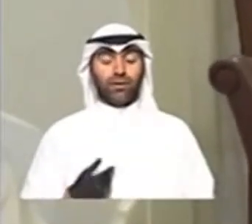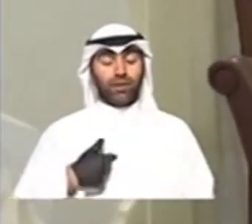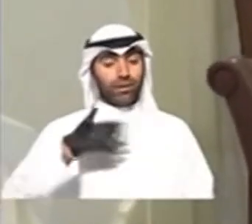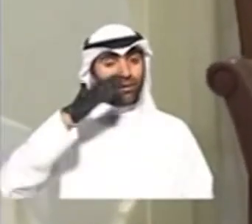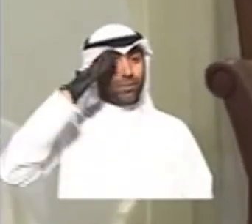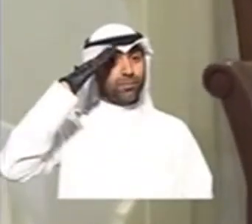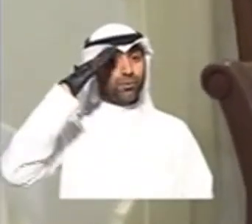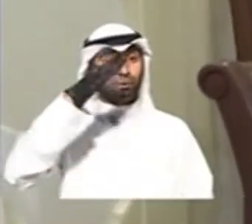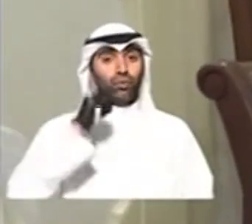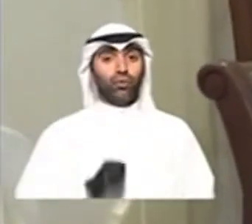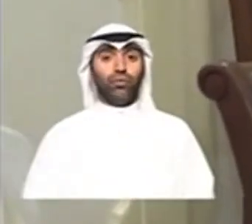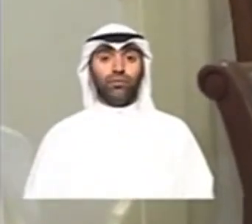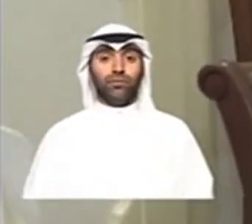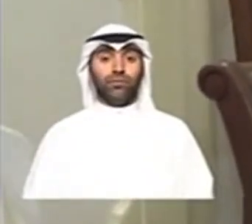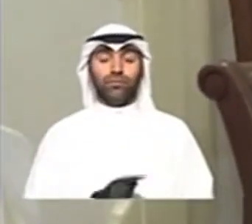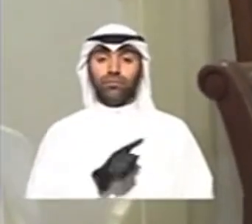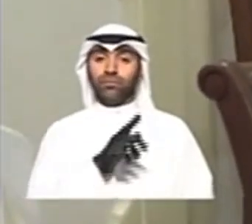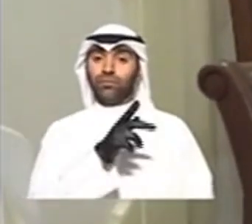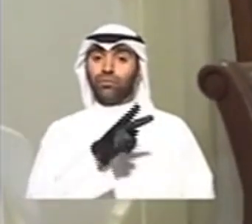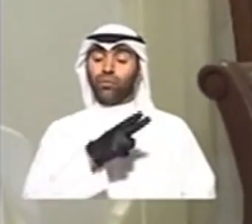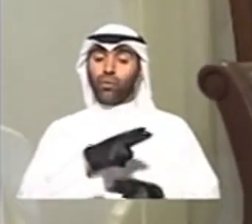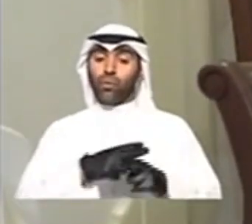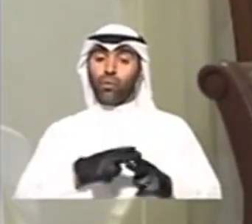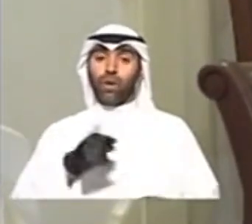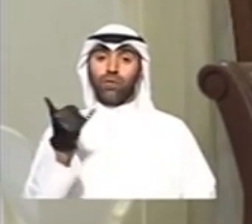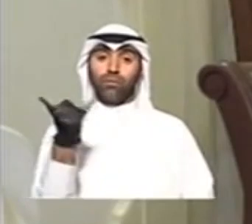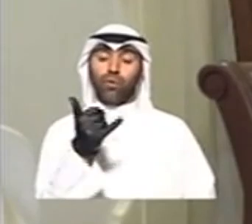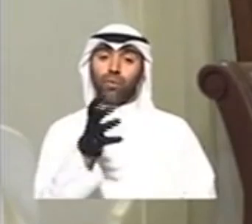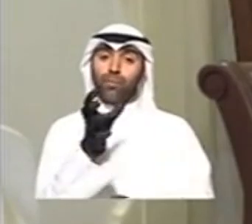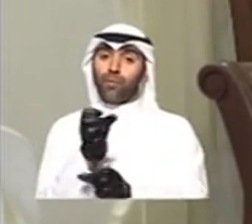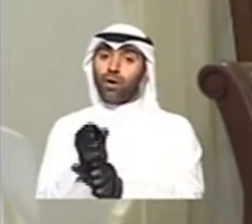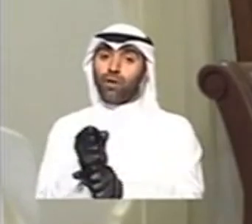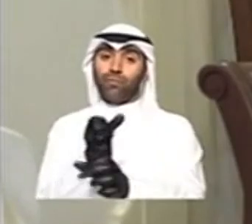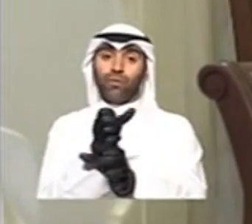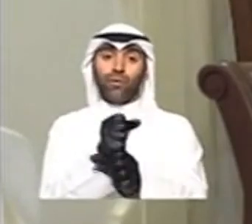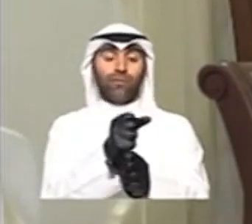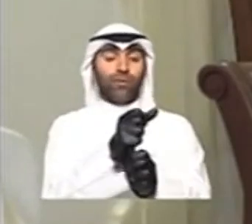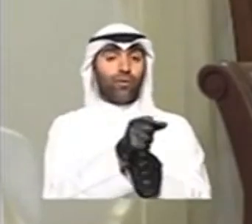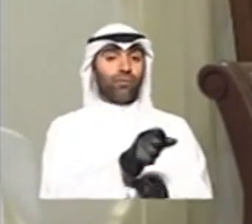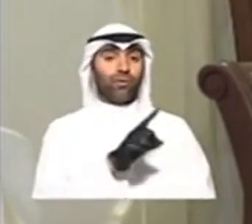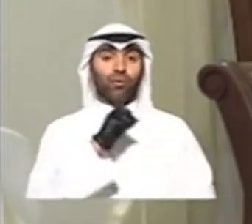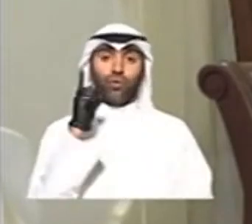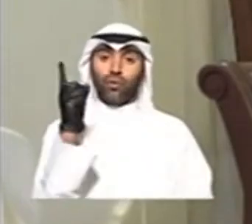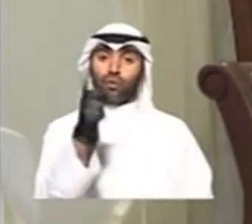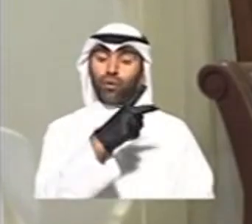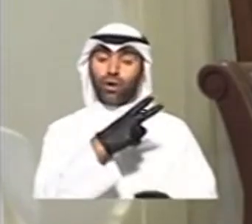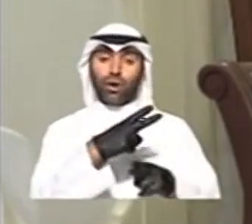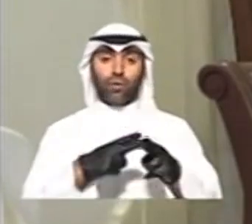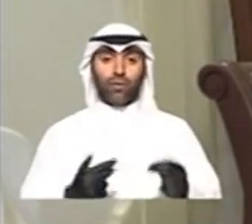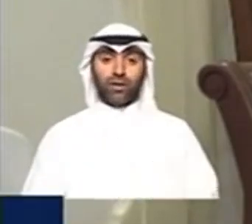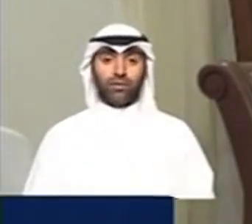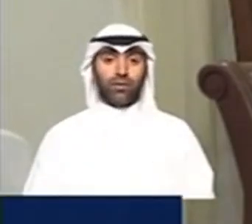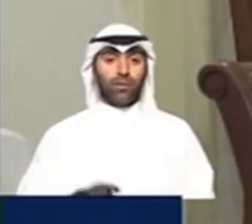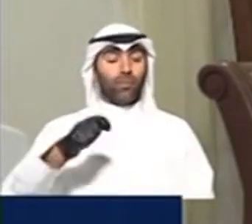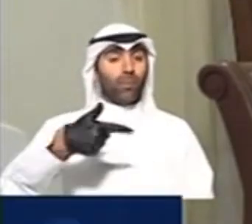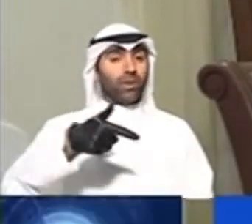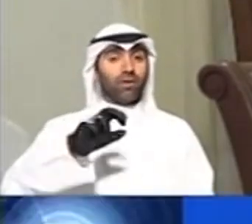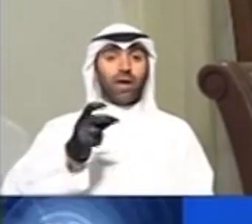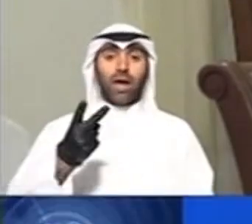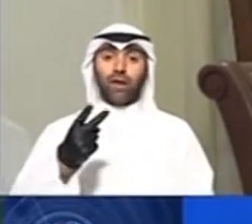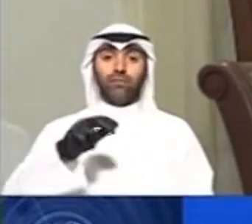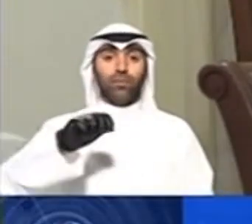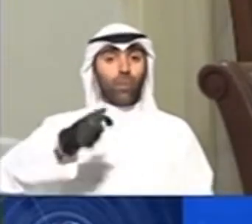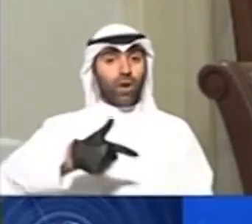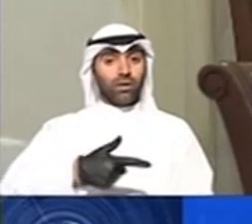يوم حملتنا الأمانة والمسؤولية، إيمانا منك بقدرتك أبنائك على العطاء وخدمة الوطن. وفوق